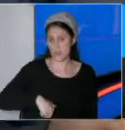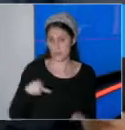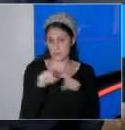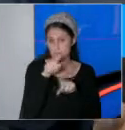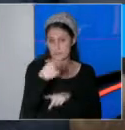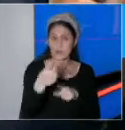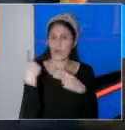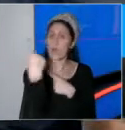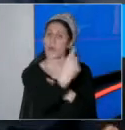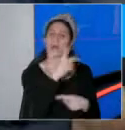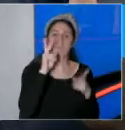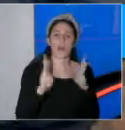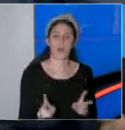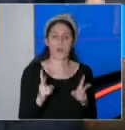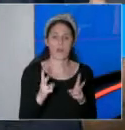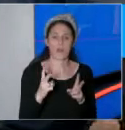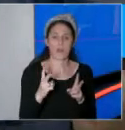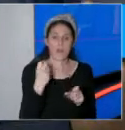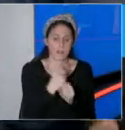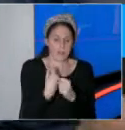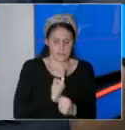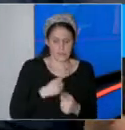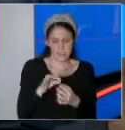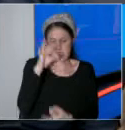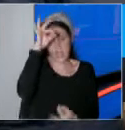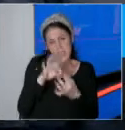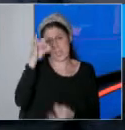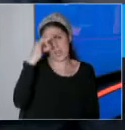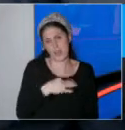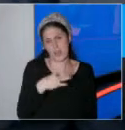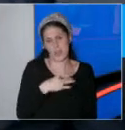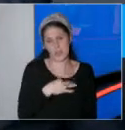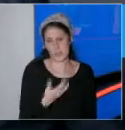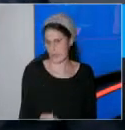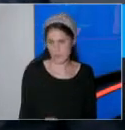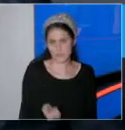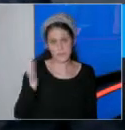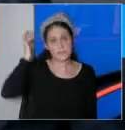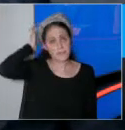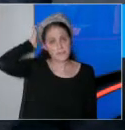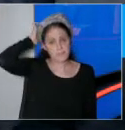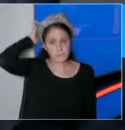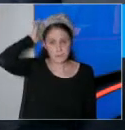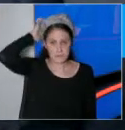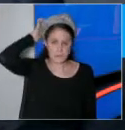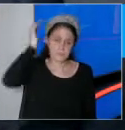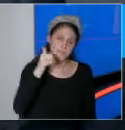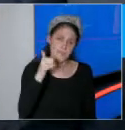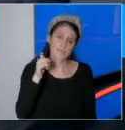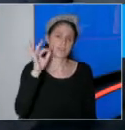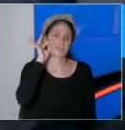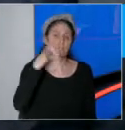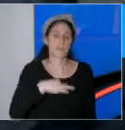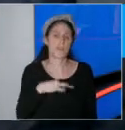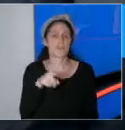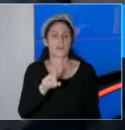אחד יכול לשים לעצמו את הסרגל המוסרי שלו ואת הסרגל האפידמיולוגי שלו, לא? כן, אבל תשים לב